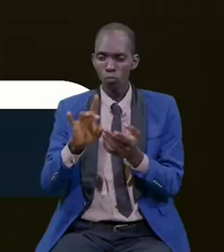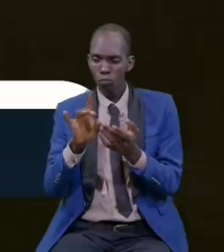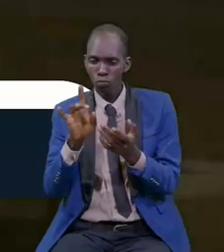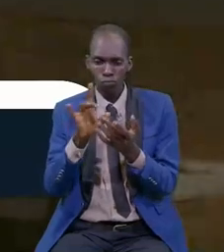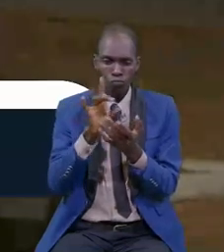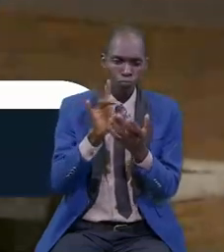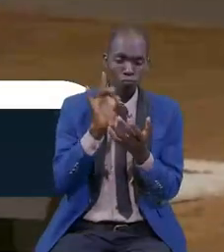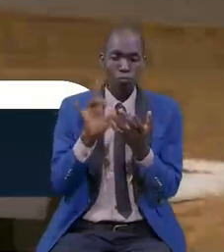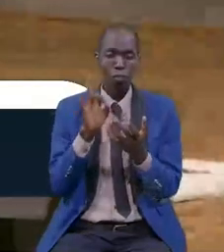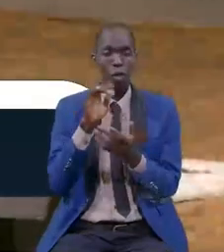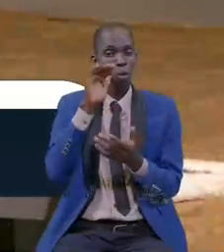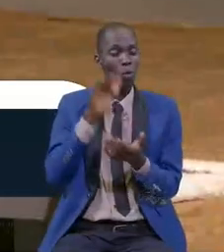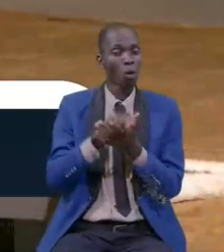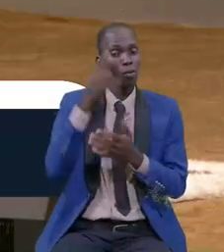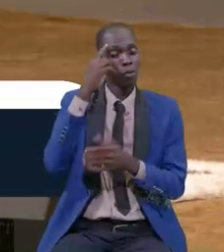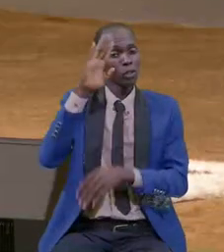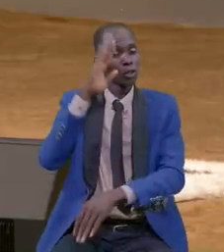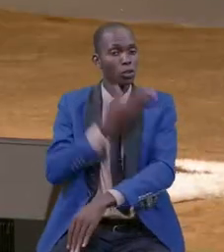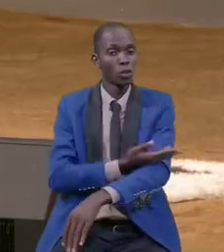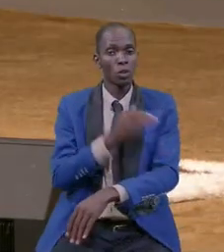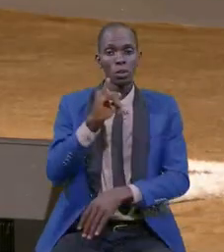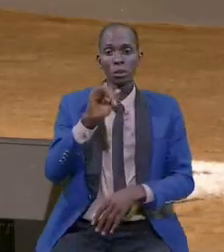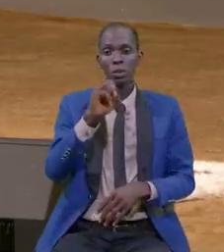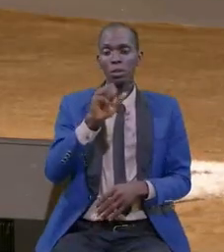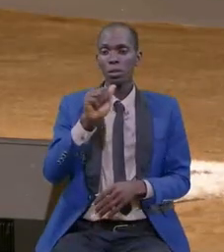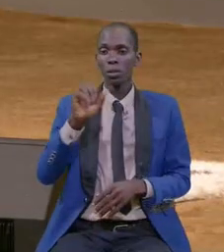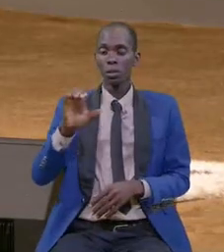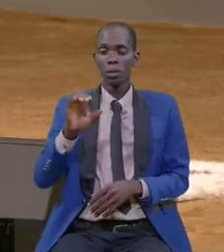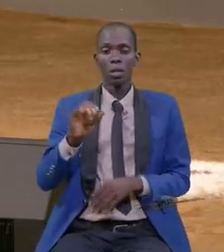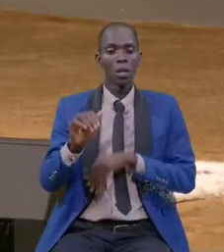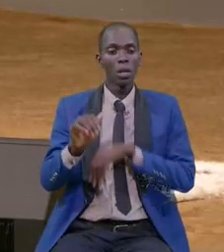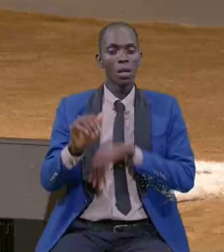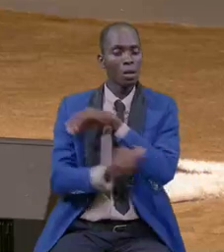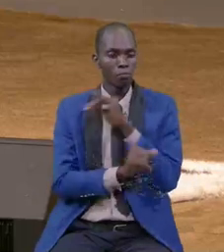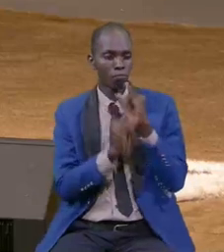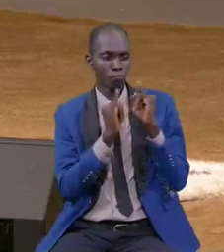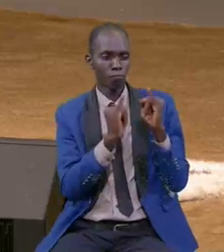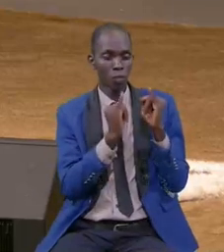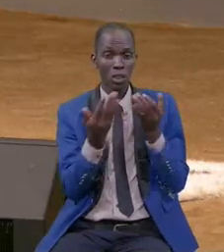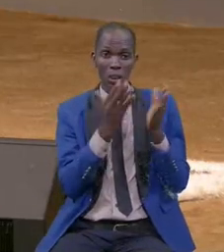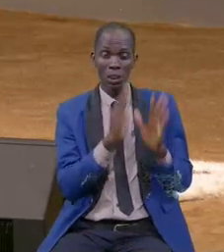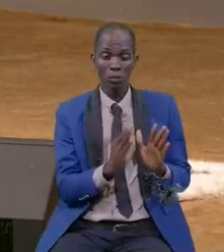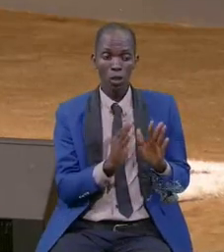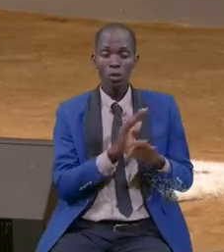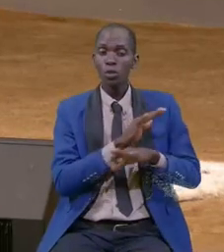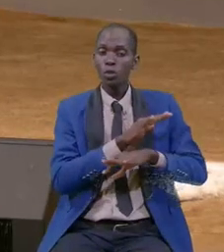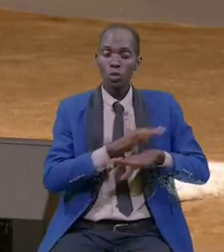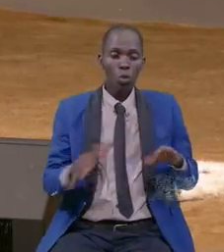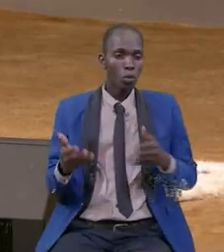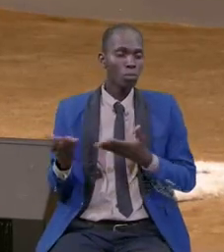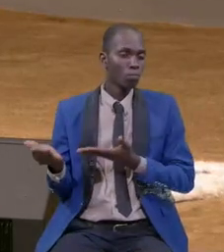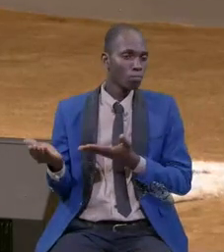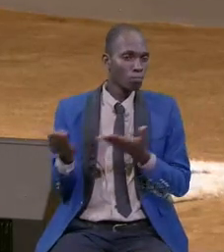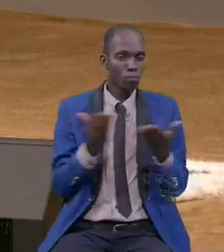choisir et qu'il partait de cela il partait de là et disait à Son serviteur de ne pas amener